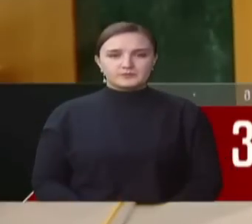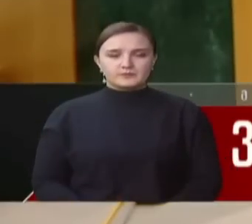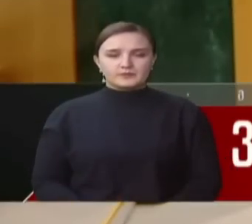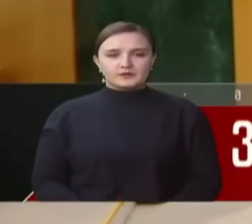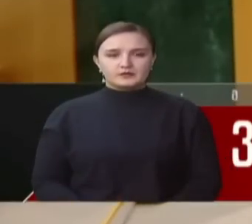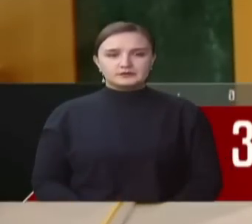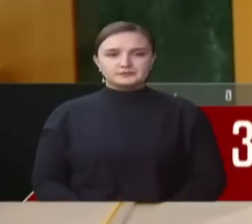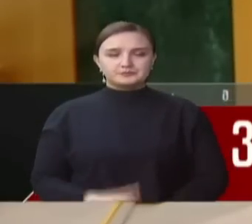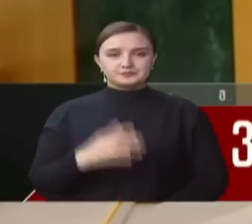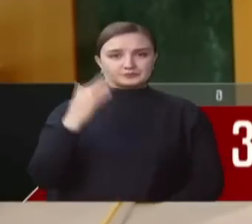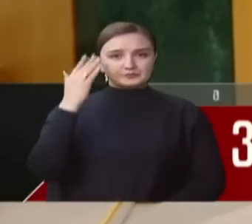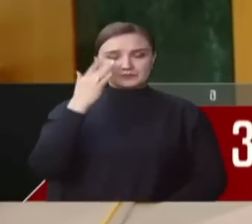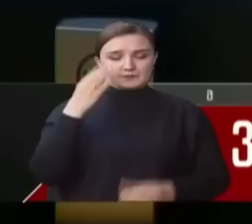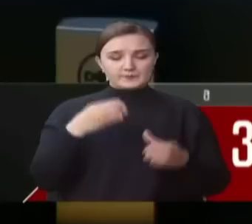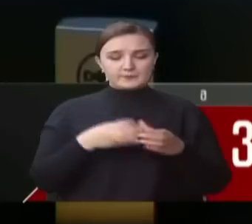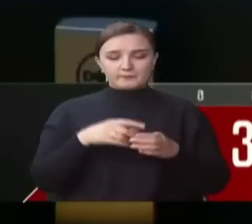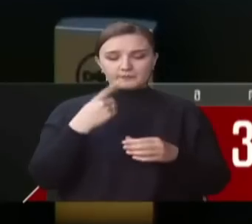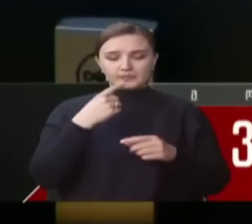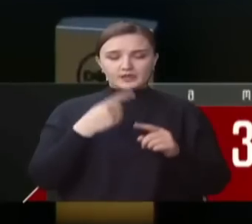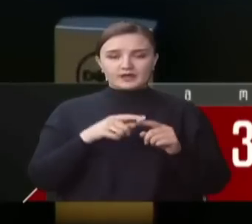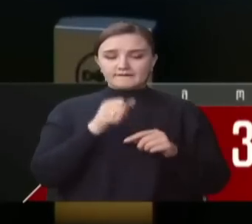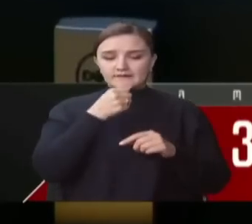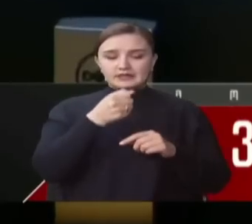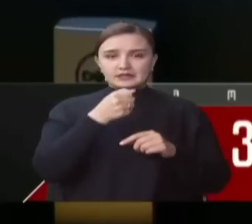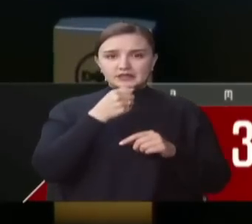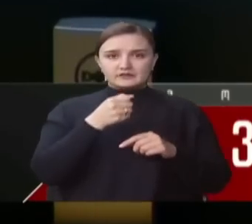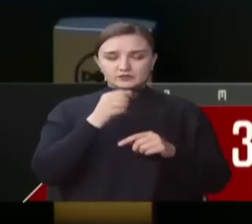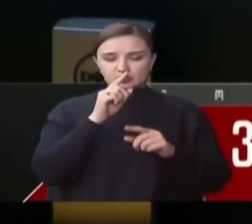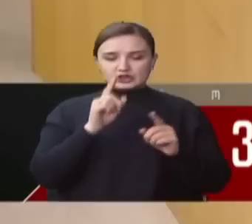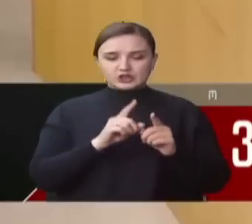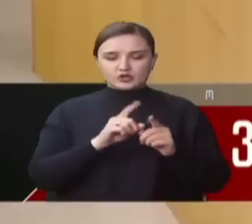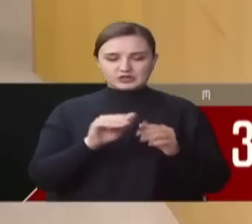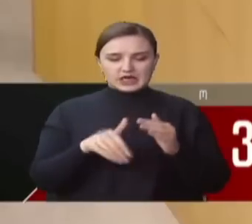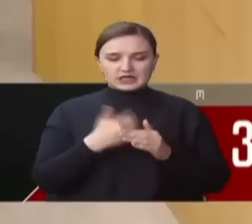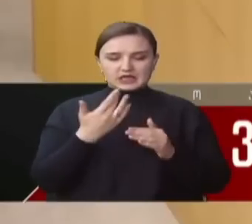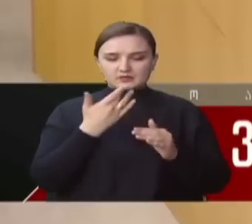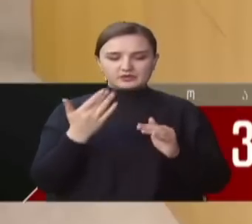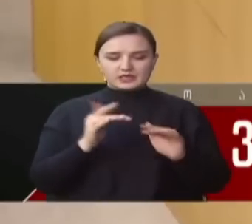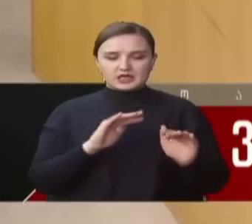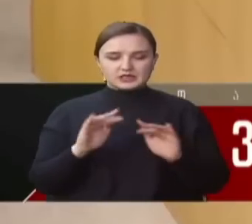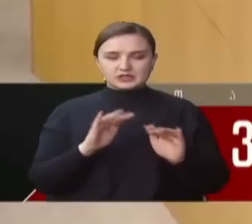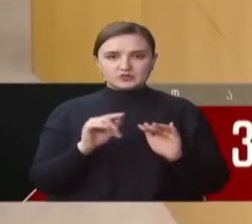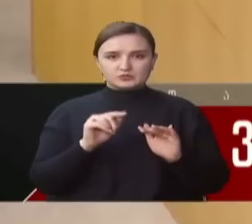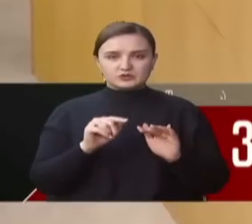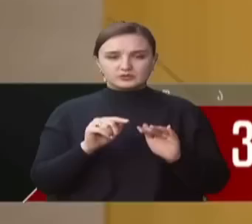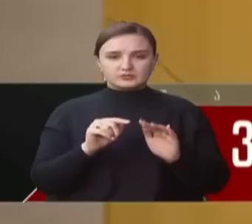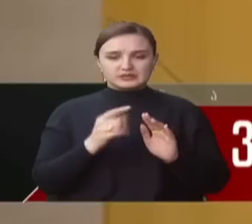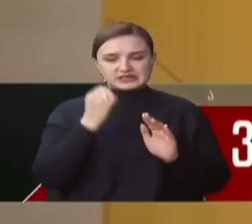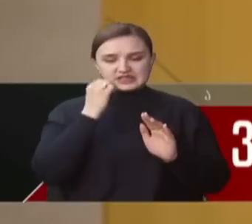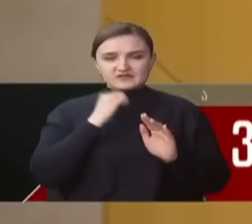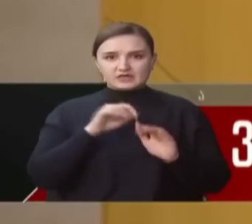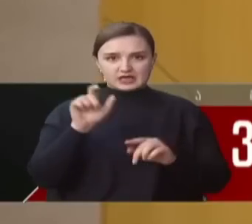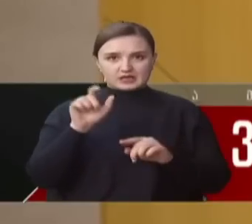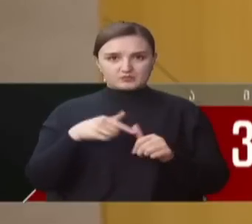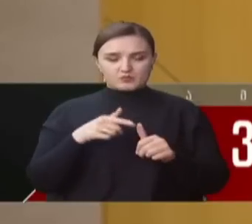განიხილავს მმართველი გუნდი, რომელიც ფიქრობს, რომ ვრცელ ინტერვიუში თითქოს განახლებული ნაციონალური მოძრაობის ჩრდილიდან გამოსულმა ძველმა